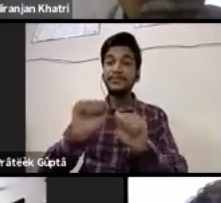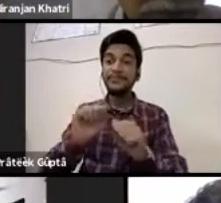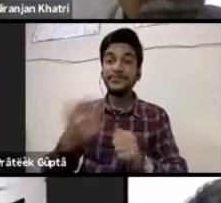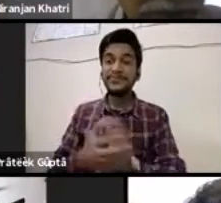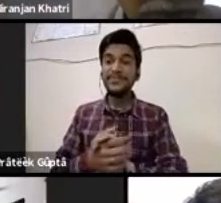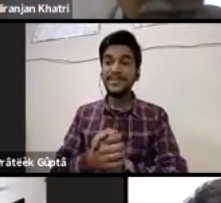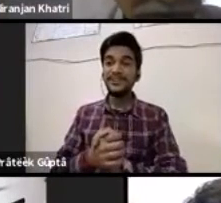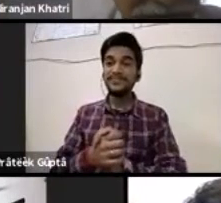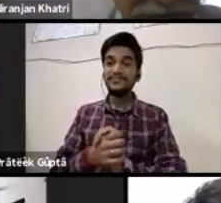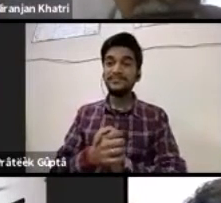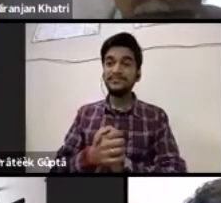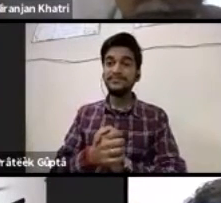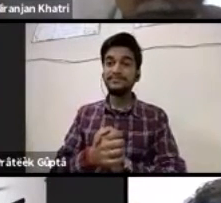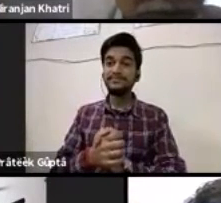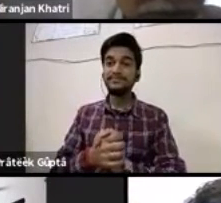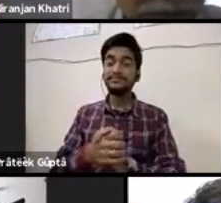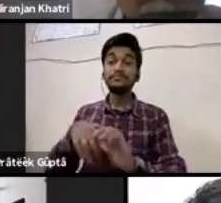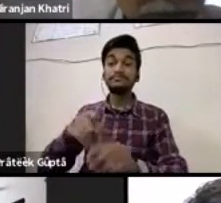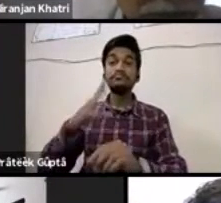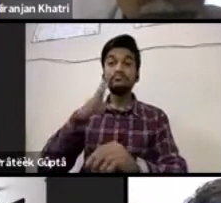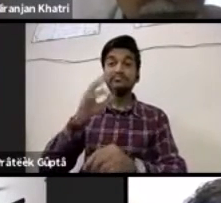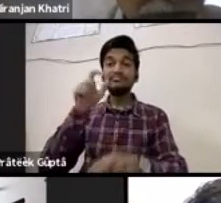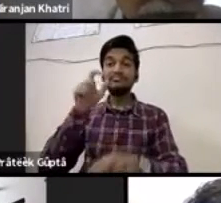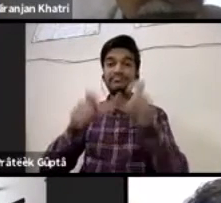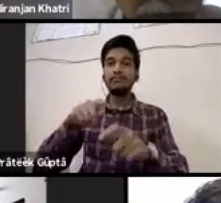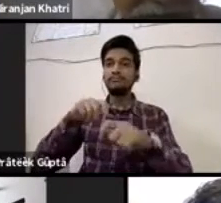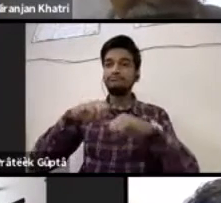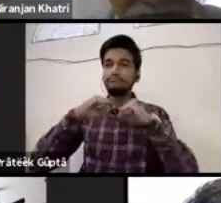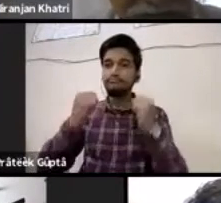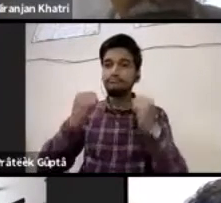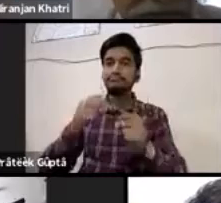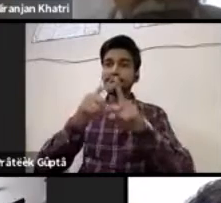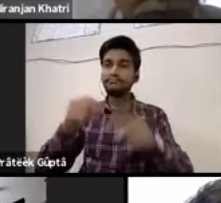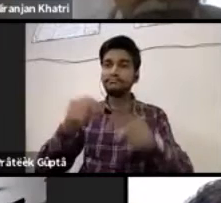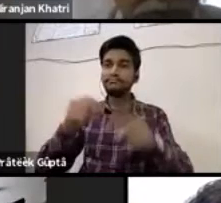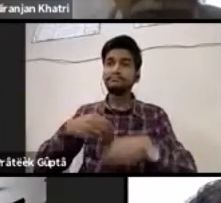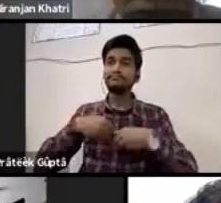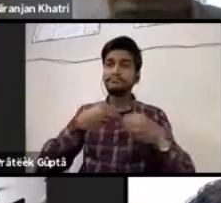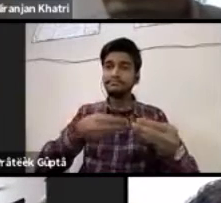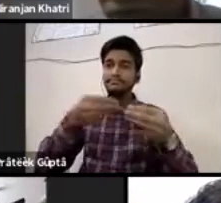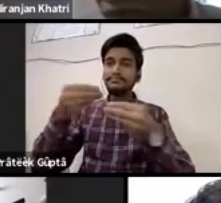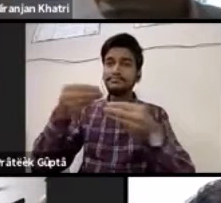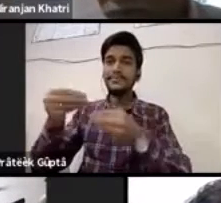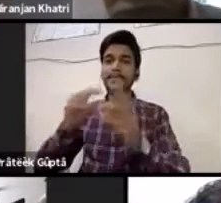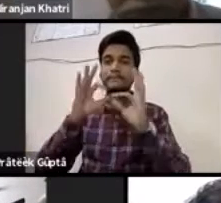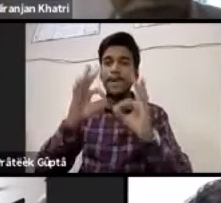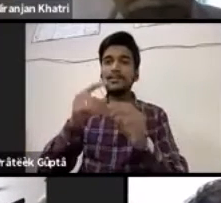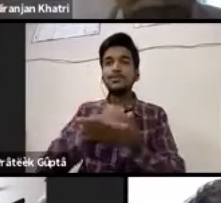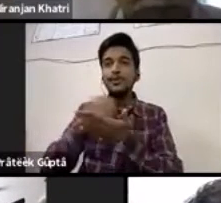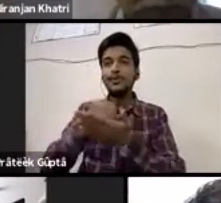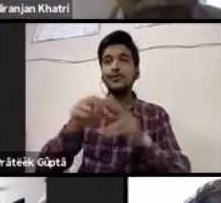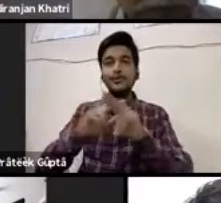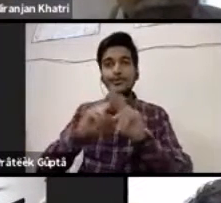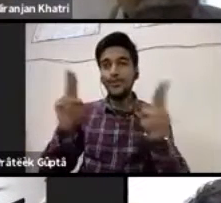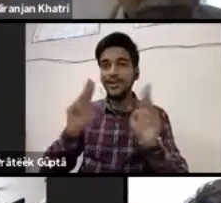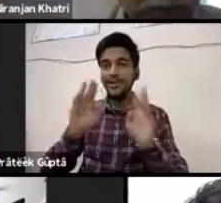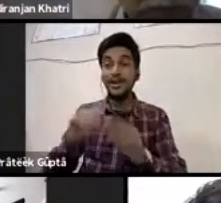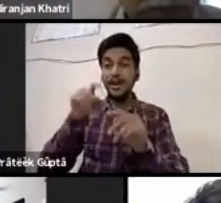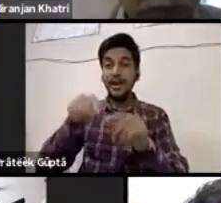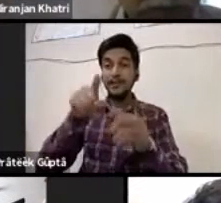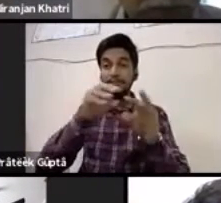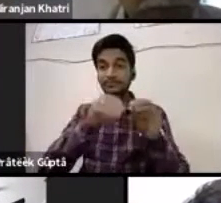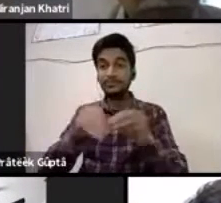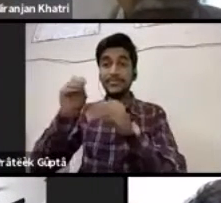ऑनरेबल मॉडरेटर। सो आई हैव दी पायस ड्यूटी ऑफ इंट्रोड्यूसिंग श्री नरंजन जी, हु वाज एक्स